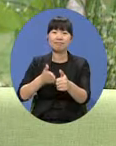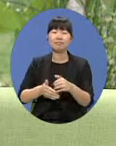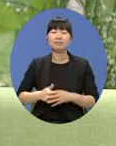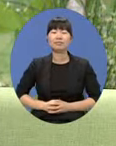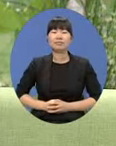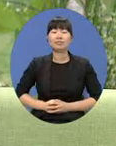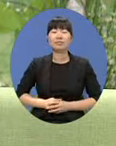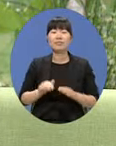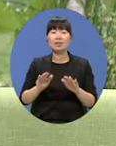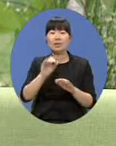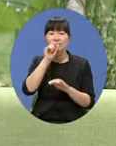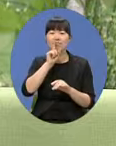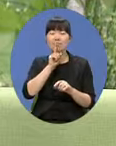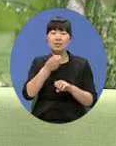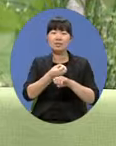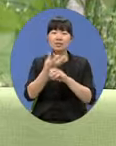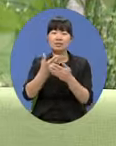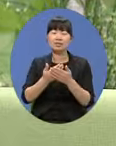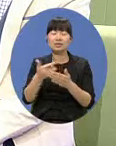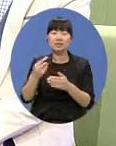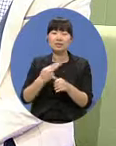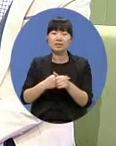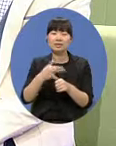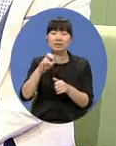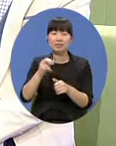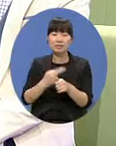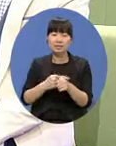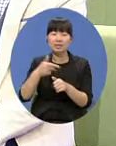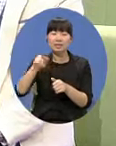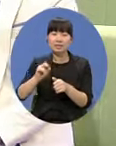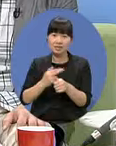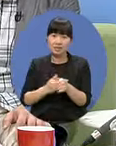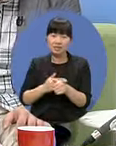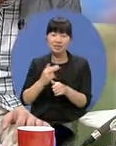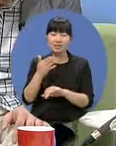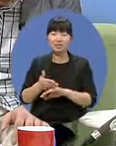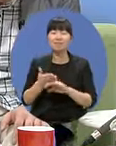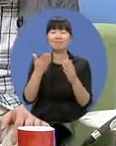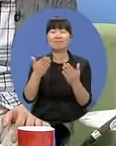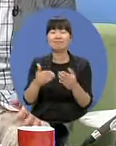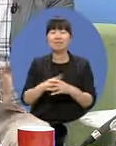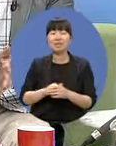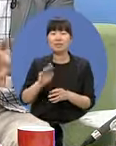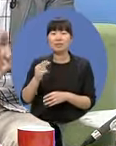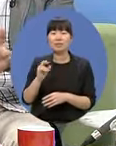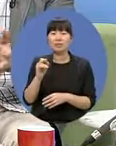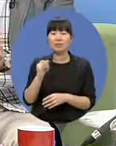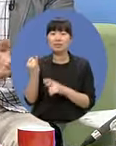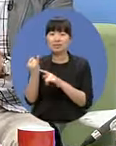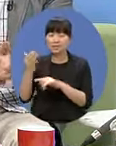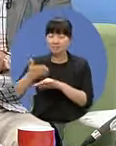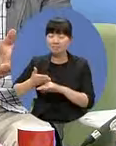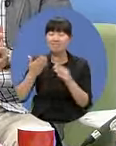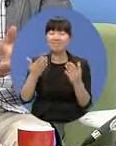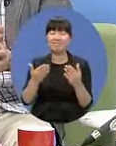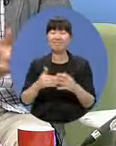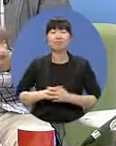하겠습니다. 자 오늘 좋은 말씀해 주신 노 선생님, 강 선생님, 표 선생님 감사드립니다. 고맙습니다. 네. 고영이 형도 너무 고맙습니다.